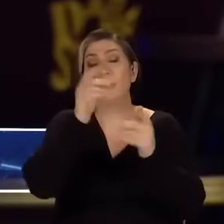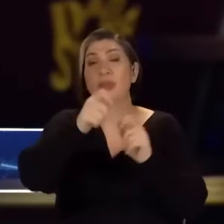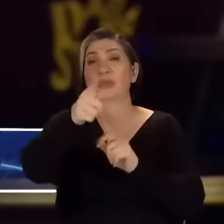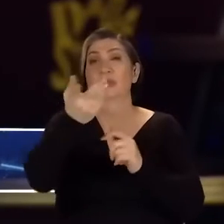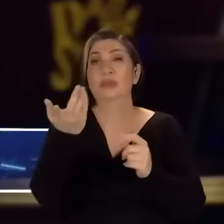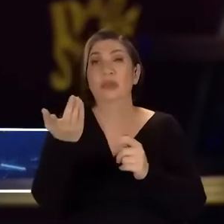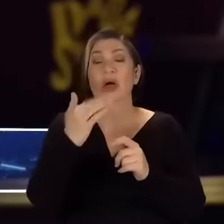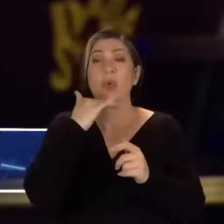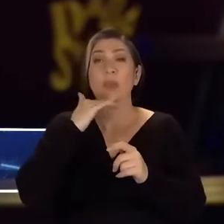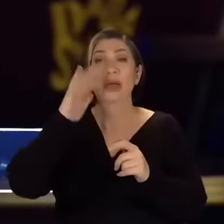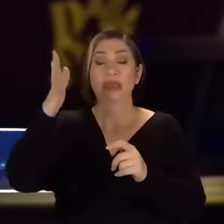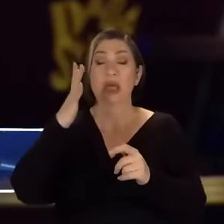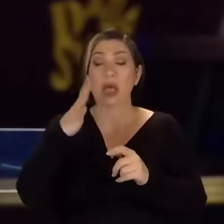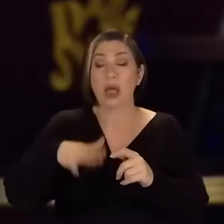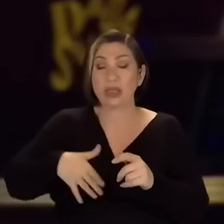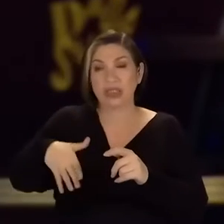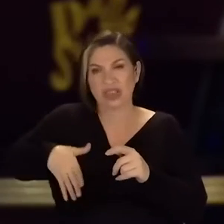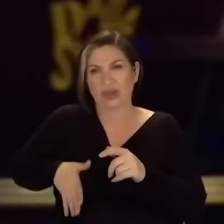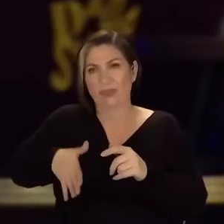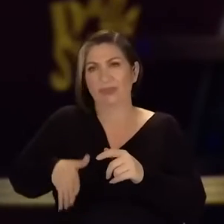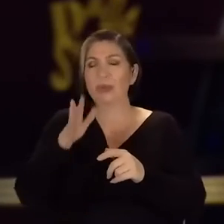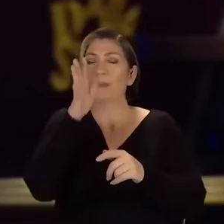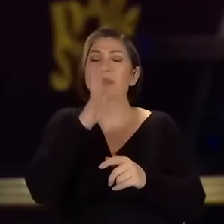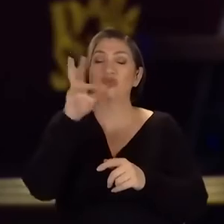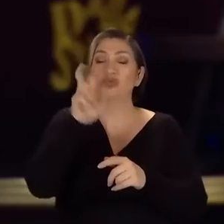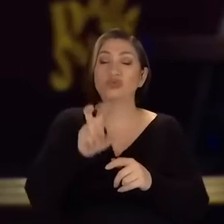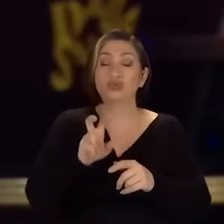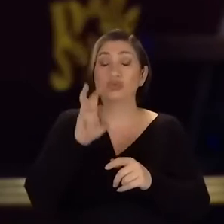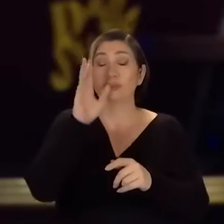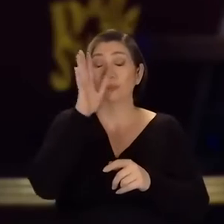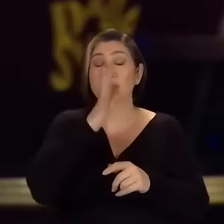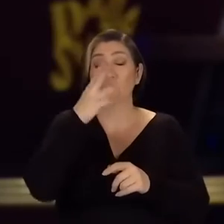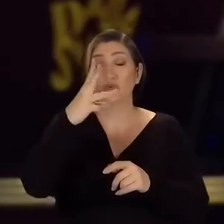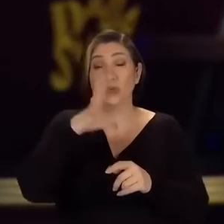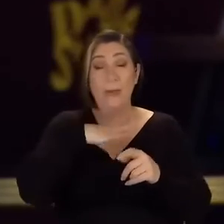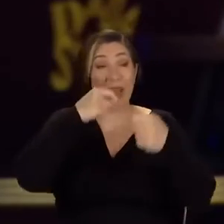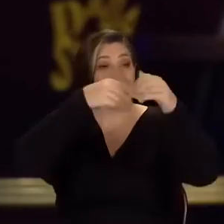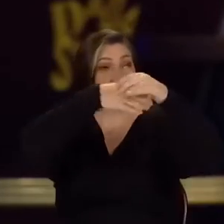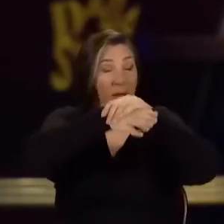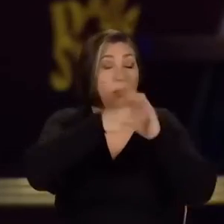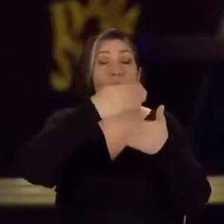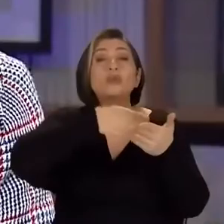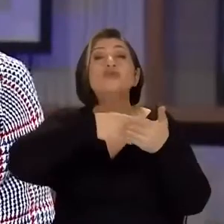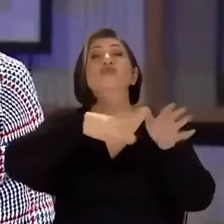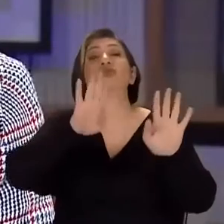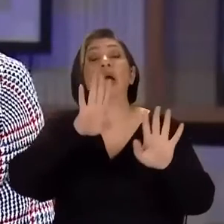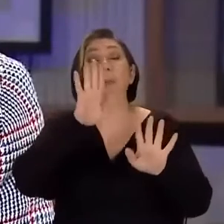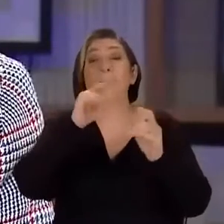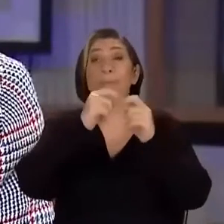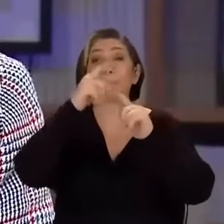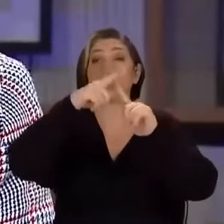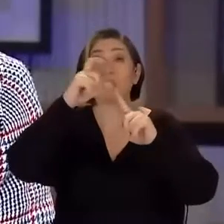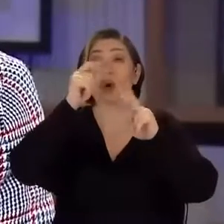ettirin. Yani Avrupa'ya gittiniz, cebinizde 500 euro var. Bankaya girdiniz, bozdurmak istediniz, bozduramayacaksınız büyük ihtimalle. Ama bunu